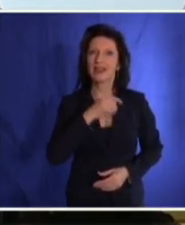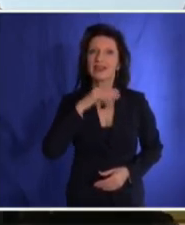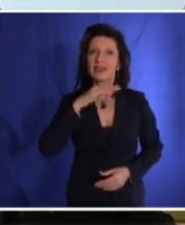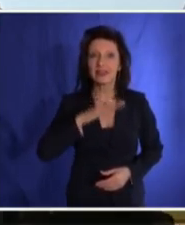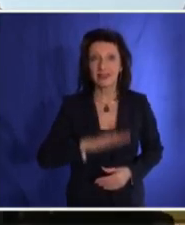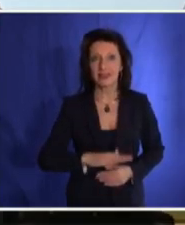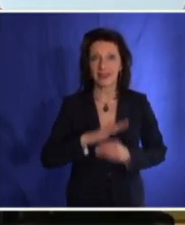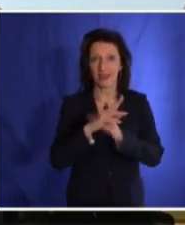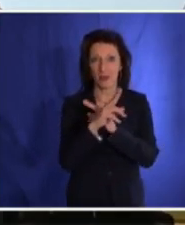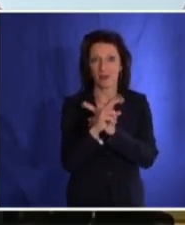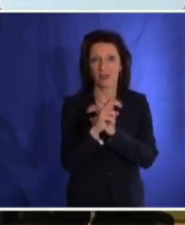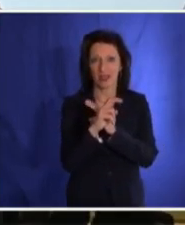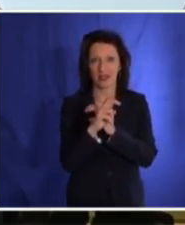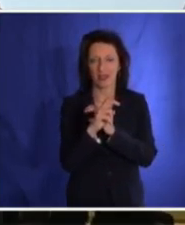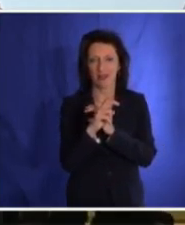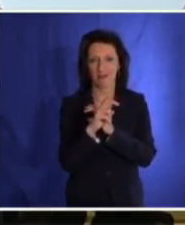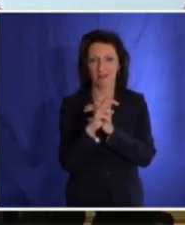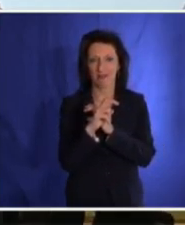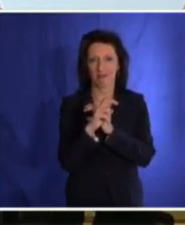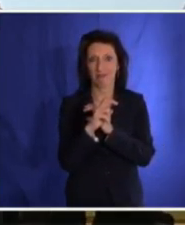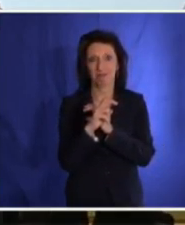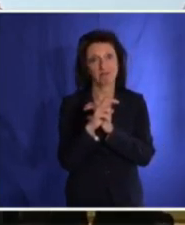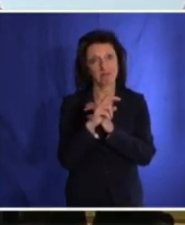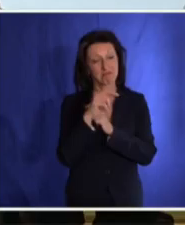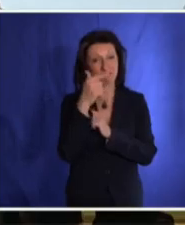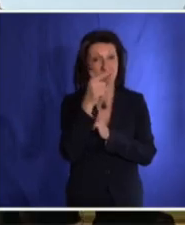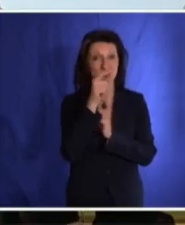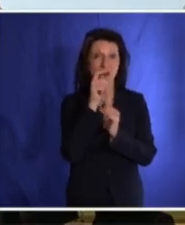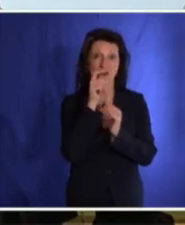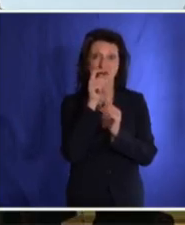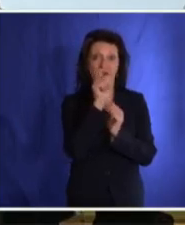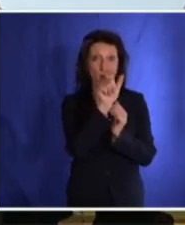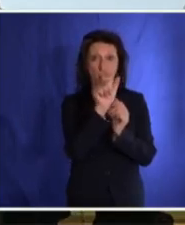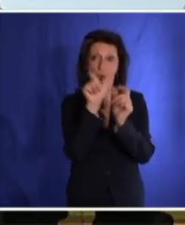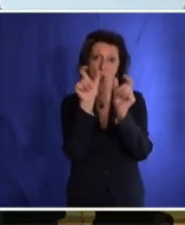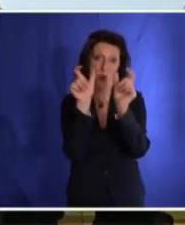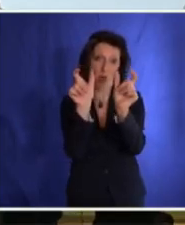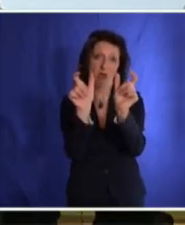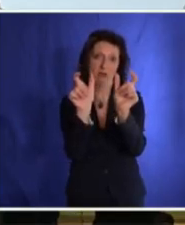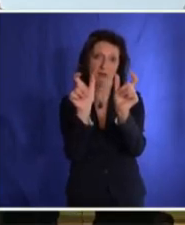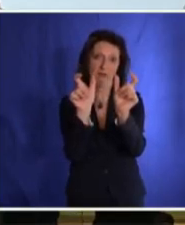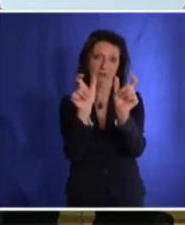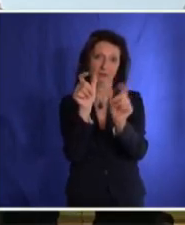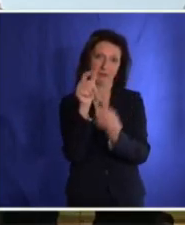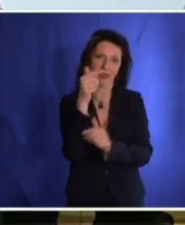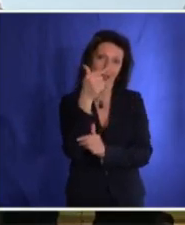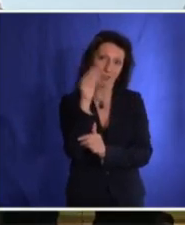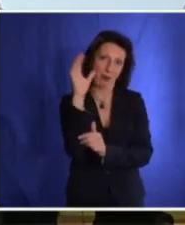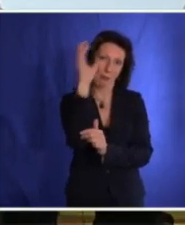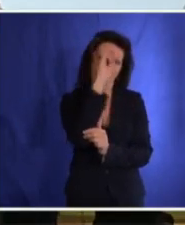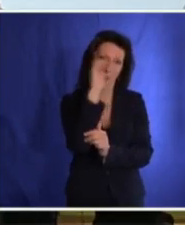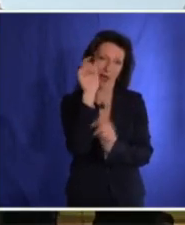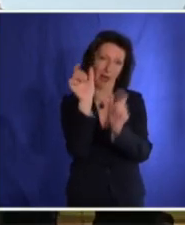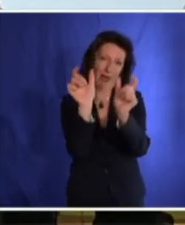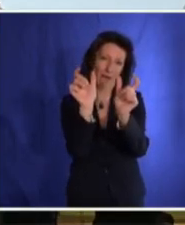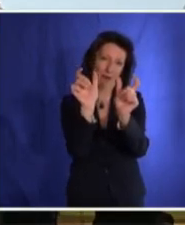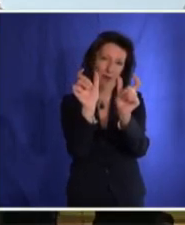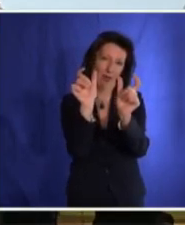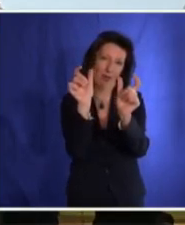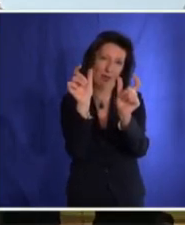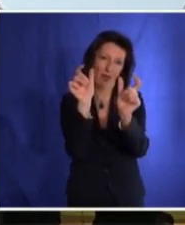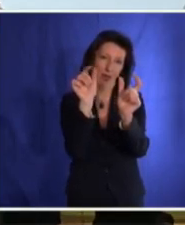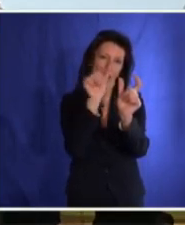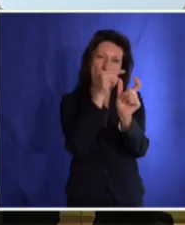Niederösterreich. Zwei Worte, zwei Begriffe und jeder von ihnen berührt unser